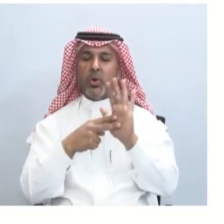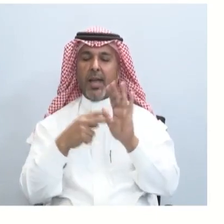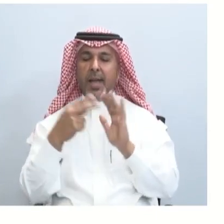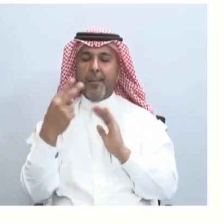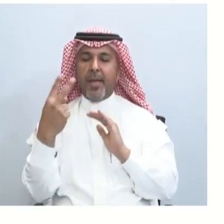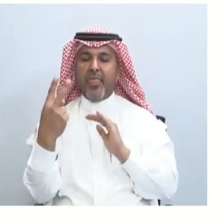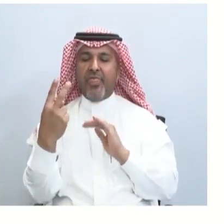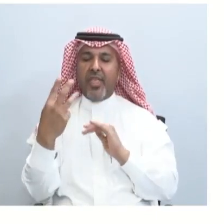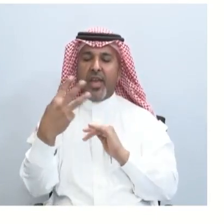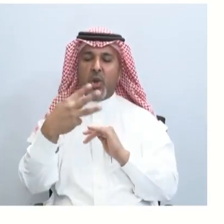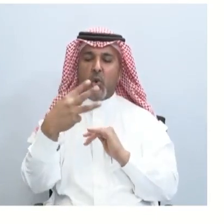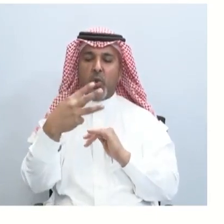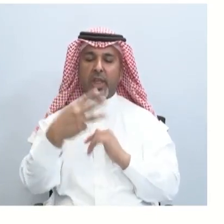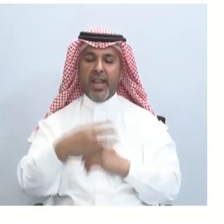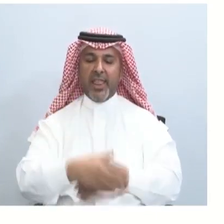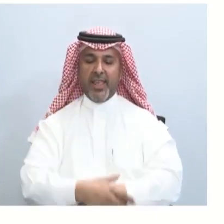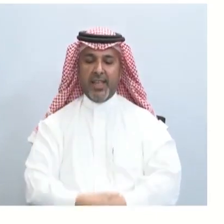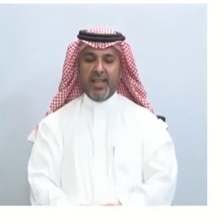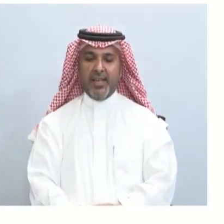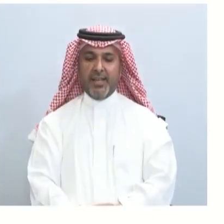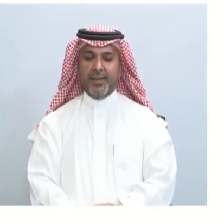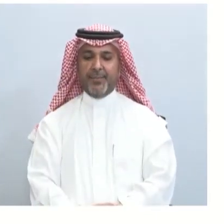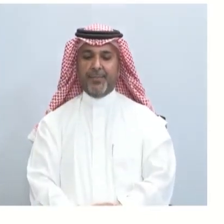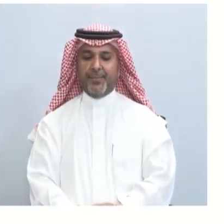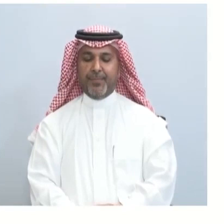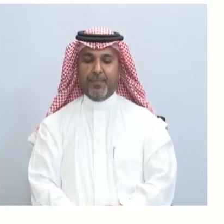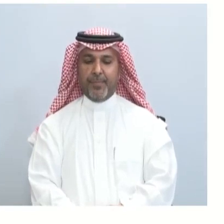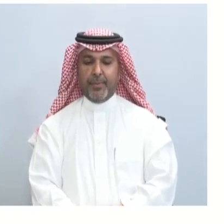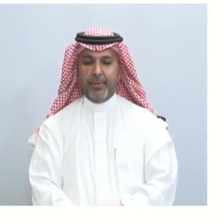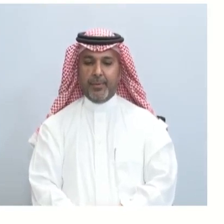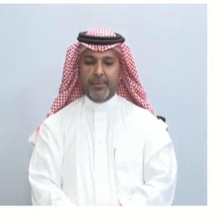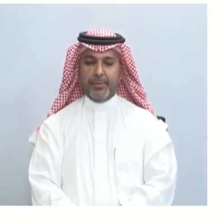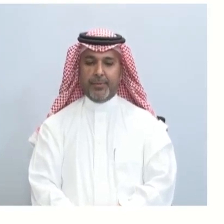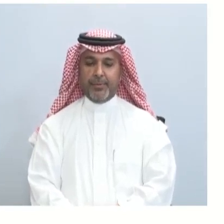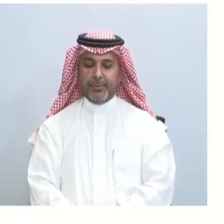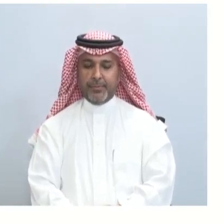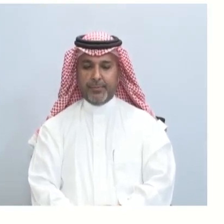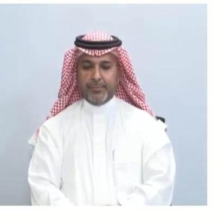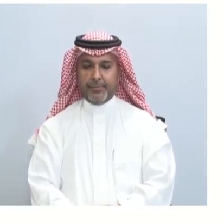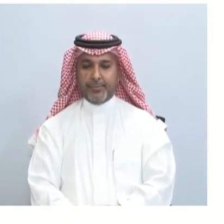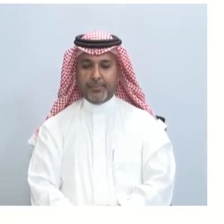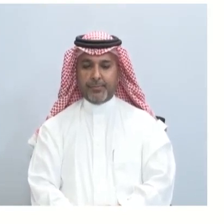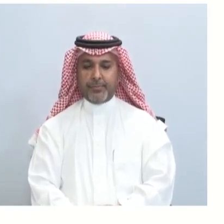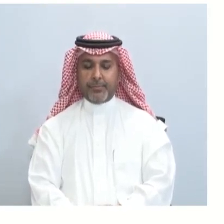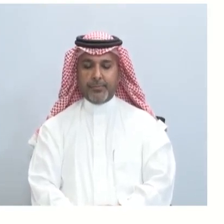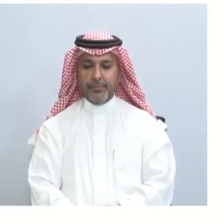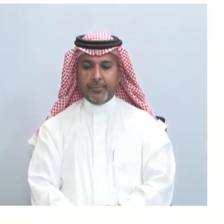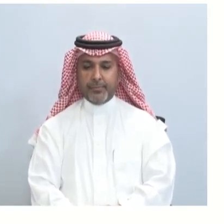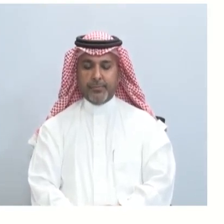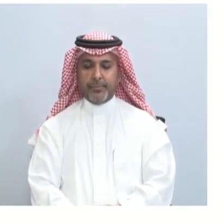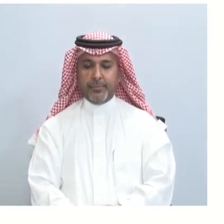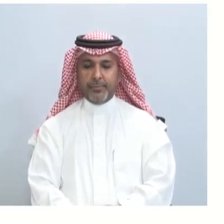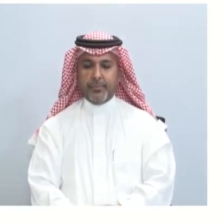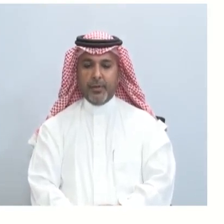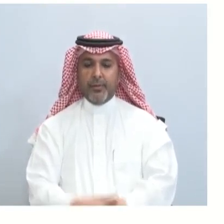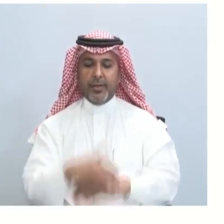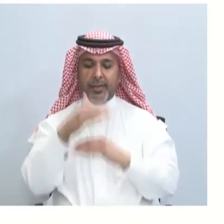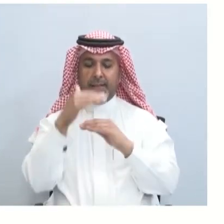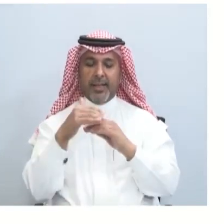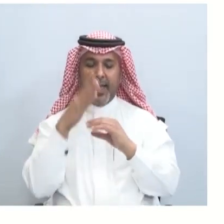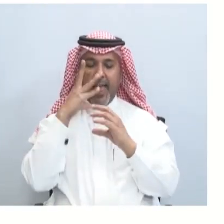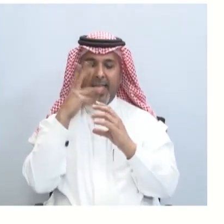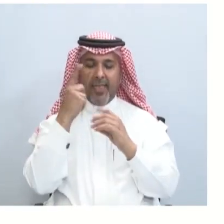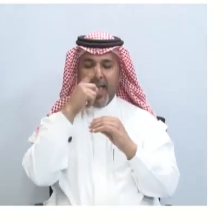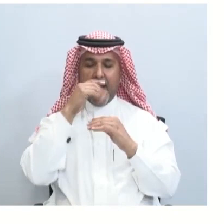المستطيل اربعه وحاصل ضرب ثمانيه في اربعه نعم يساوي 32 متر مربع الان نوجد